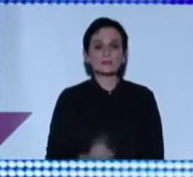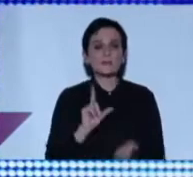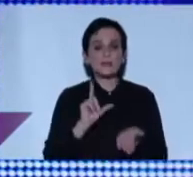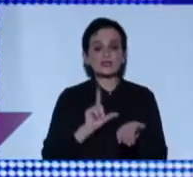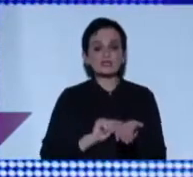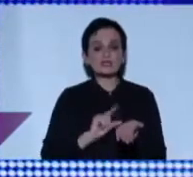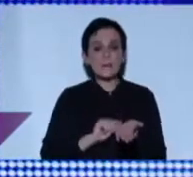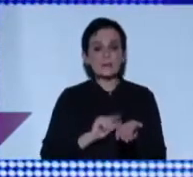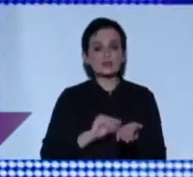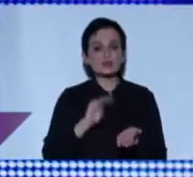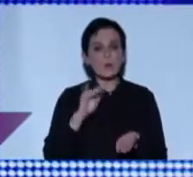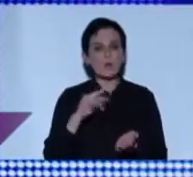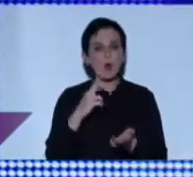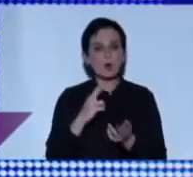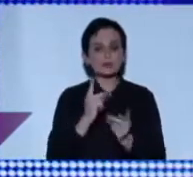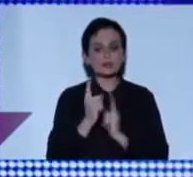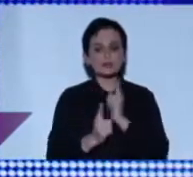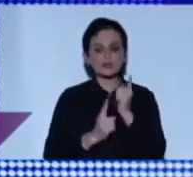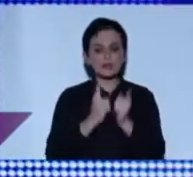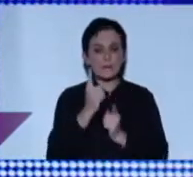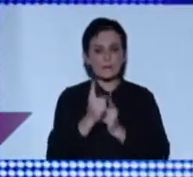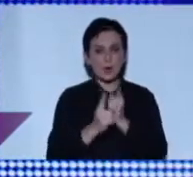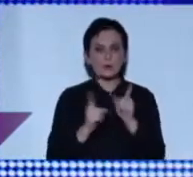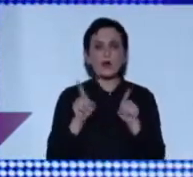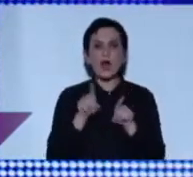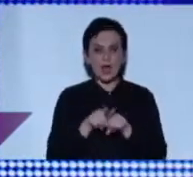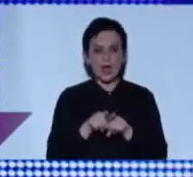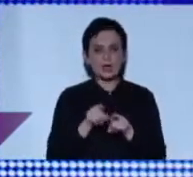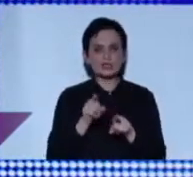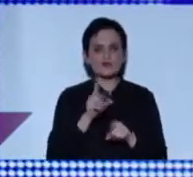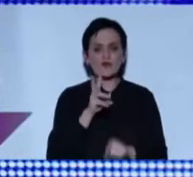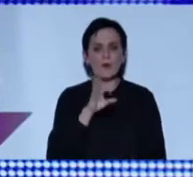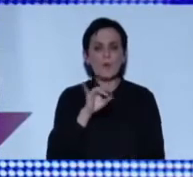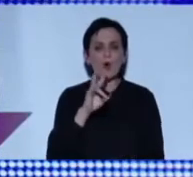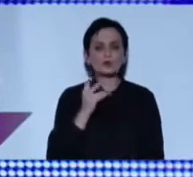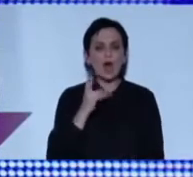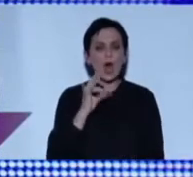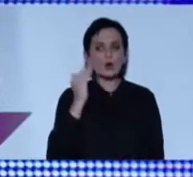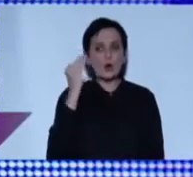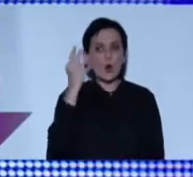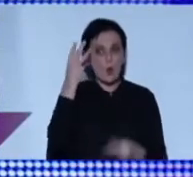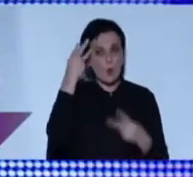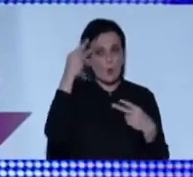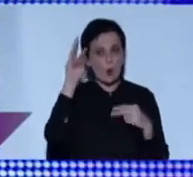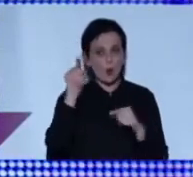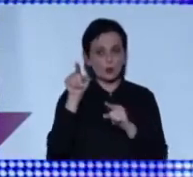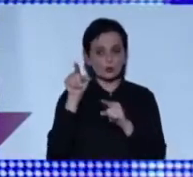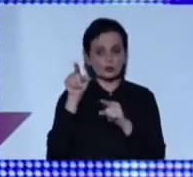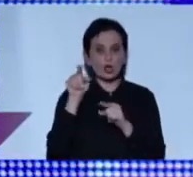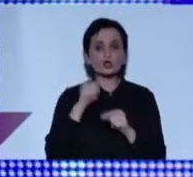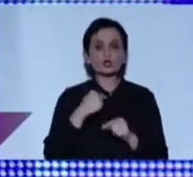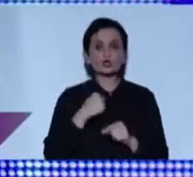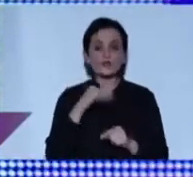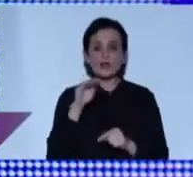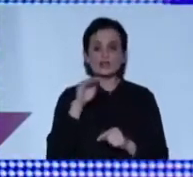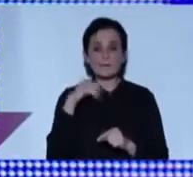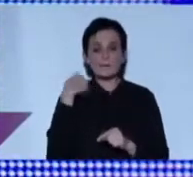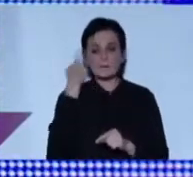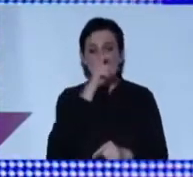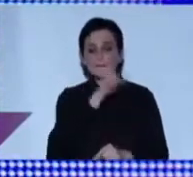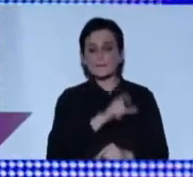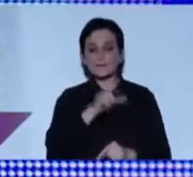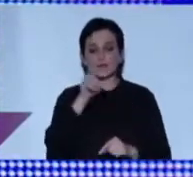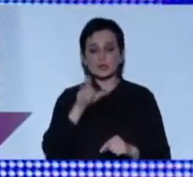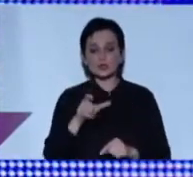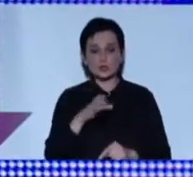საპენსიო ფონდის რეფორმა და ასევე მონაკოს მოდელი, როდესაც ჩვენ უკვე კონკრეტულად ფიზიკურ პირებს თავაზობთ,